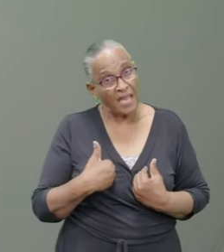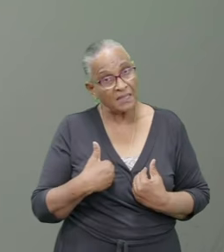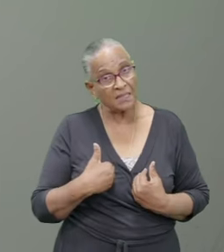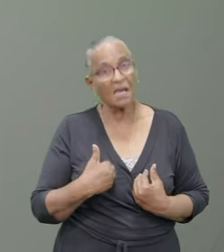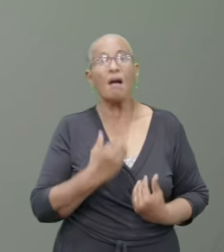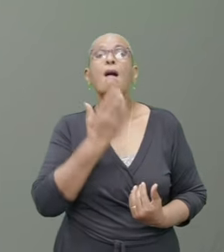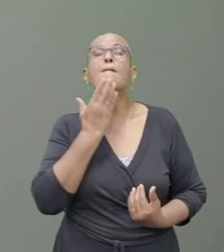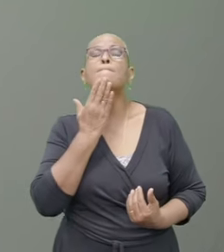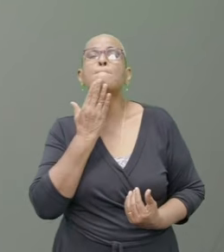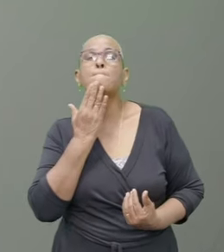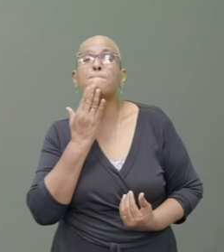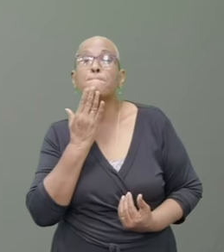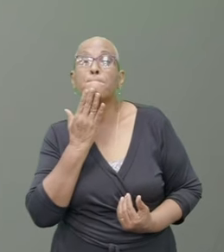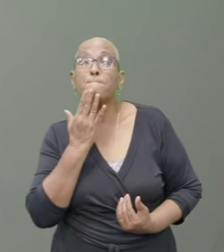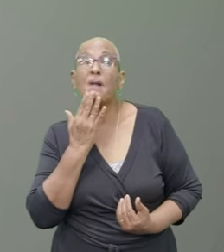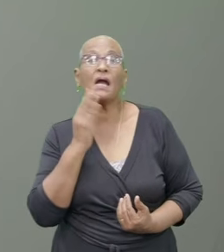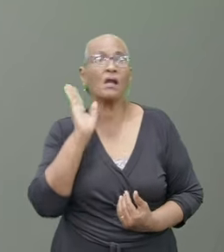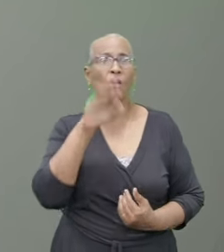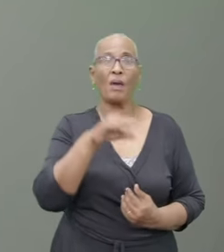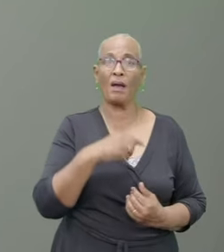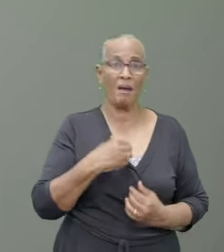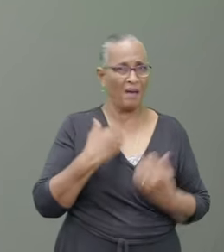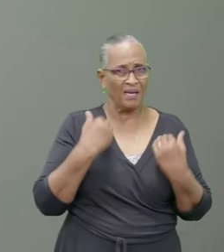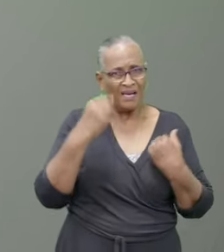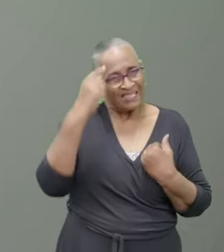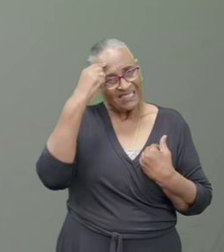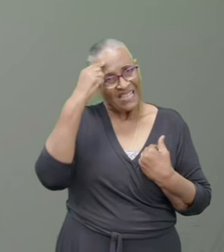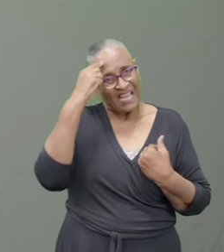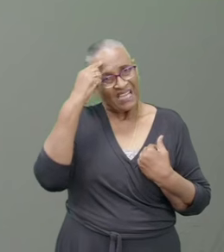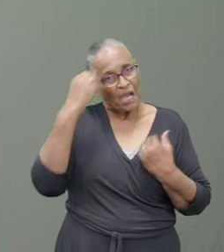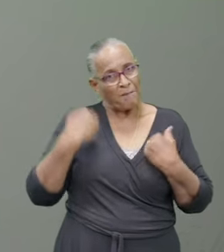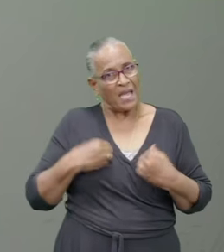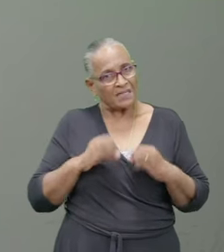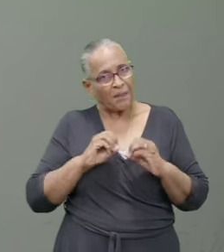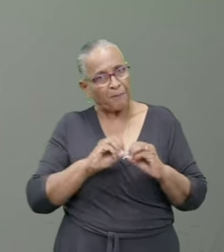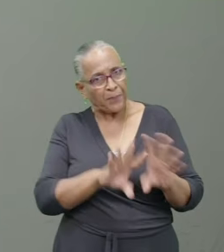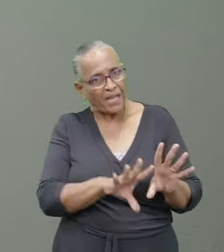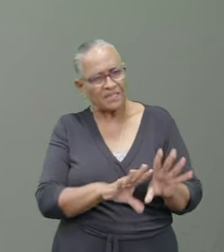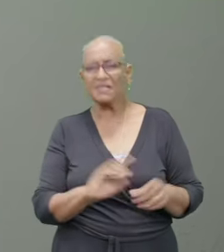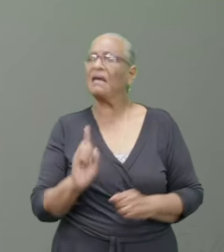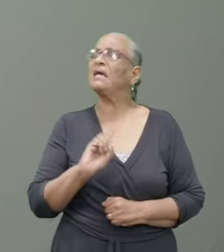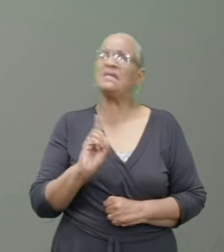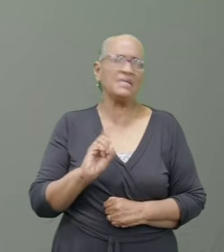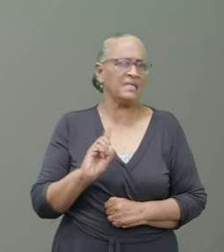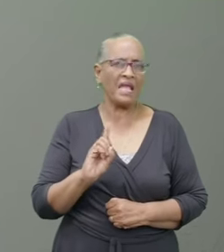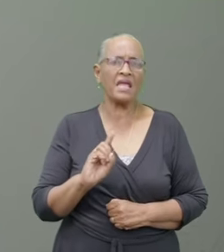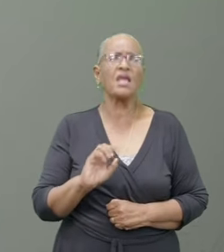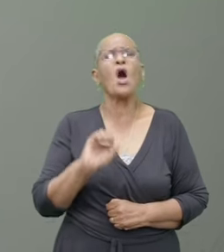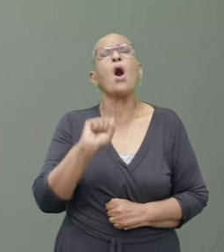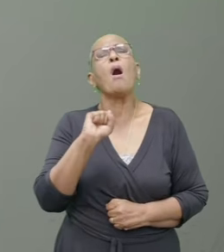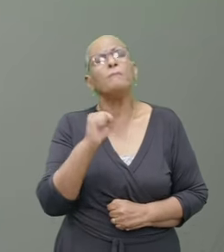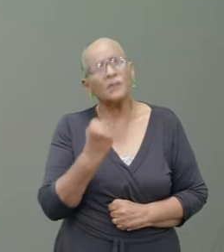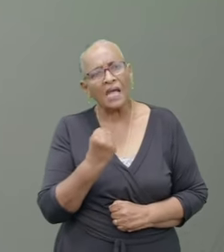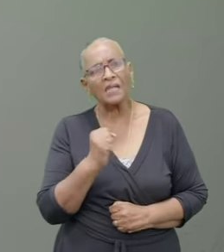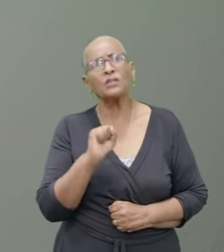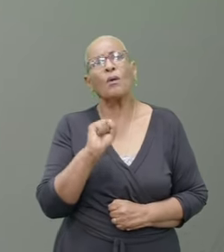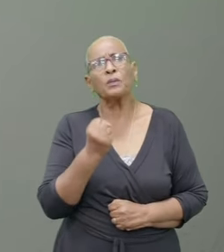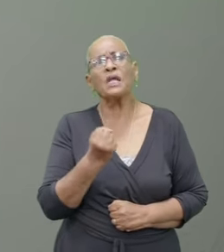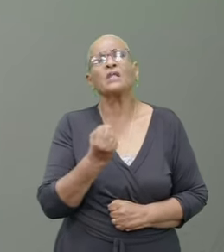Het is geen maatregel om mensen te pesten, maar het is wel bedoeld om de nog beschikbare zorgwerkers in het